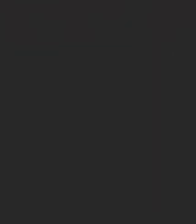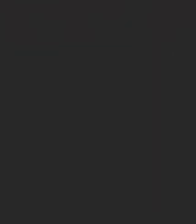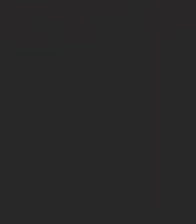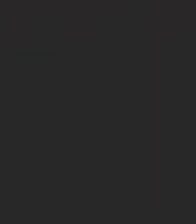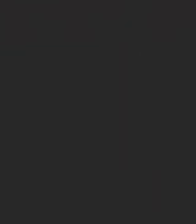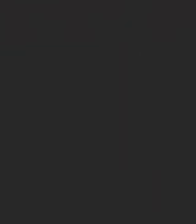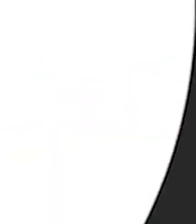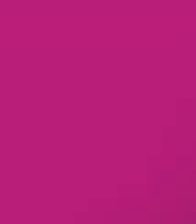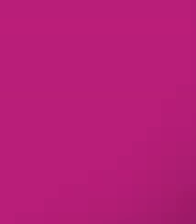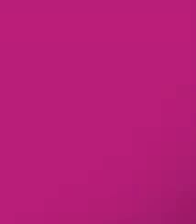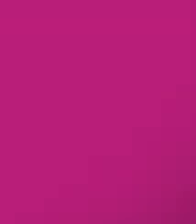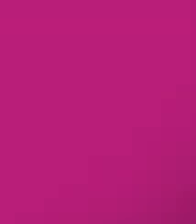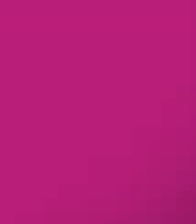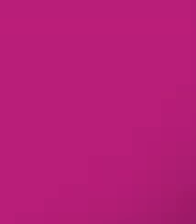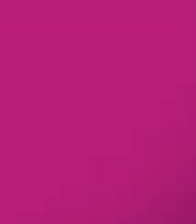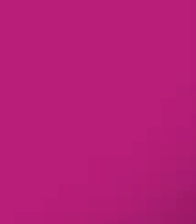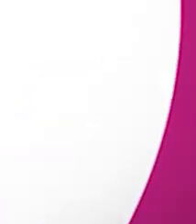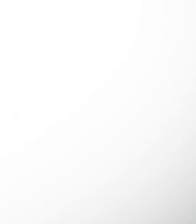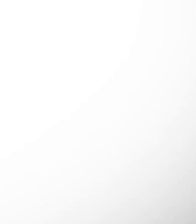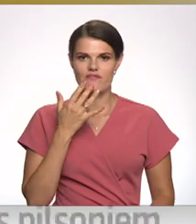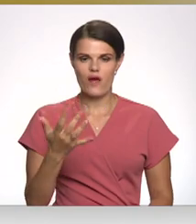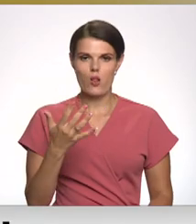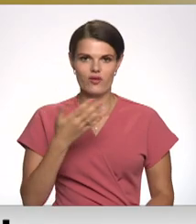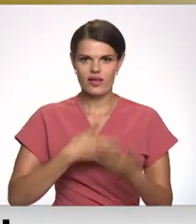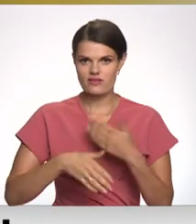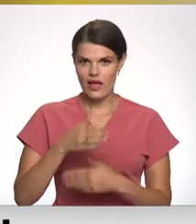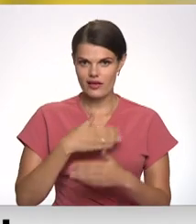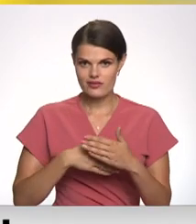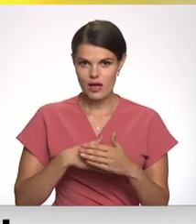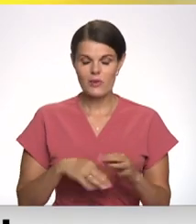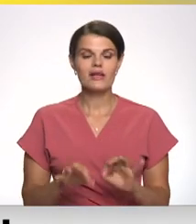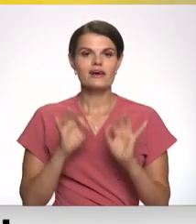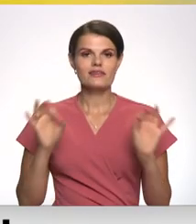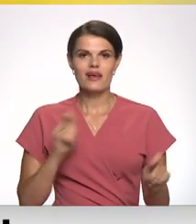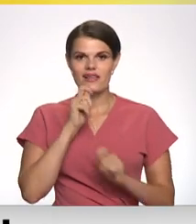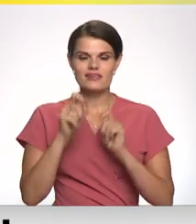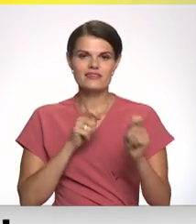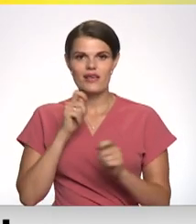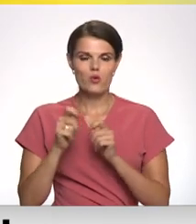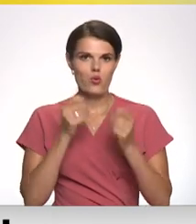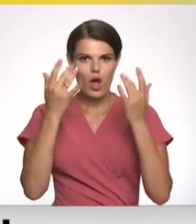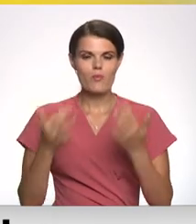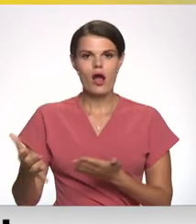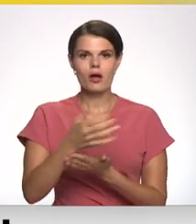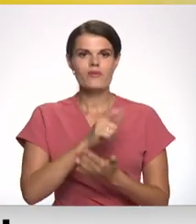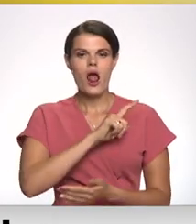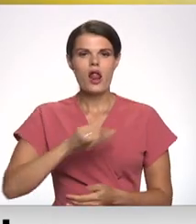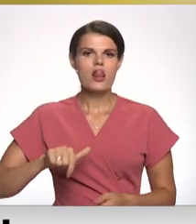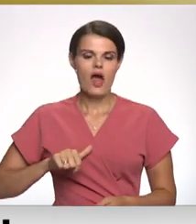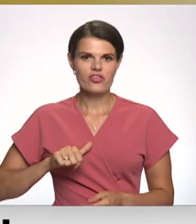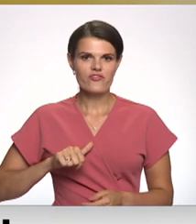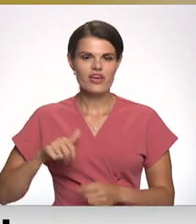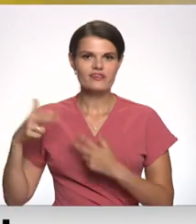Re! Viss ēters ir te! Sākta ziedojuma kampaņa Latvijas Bairaktars. Tās mērķis savākt